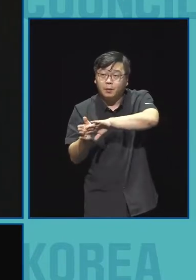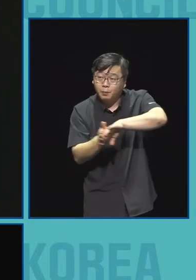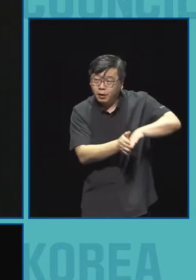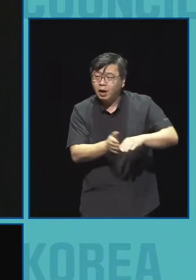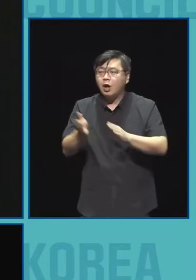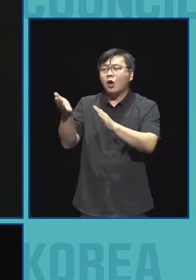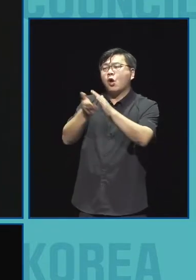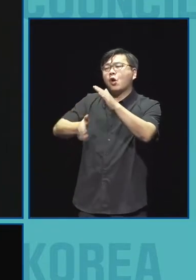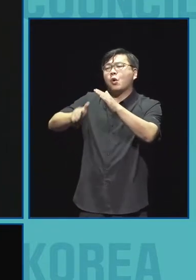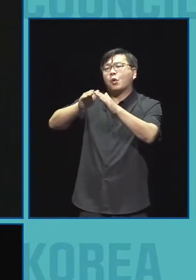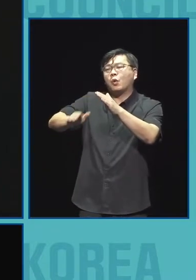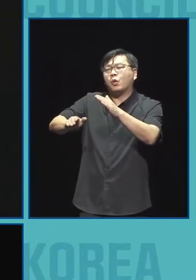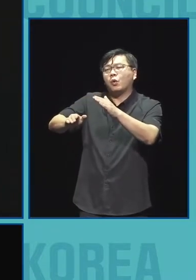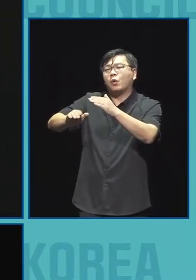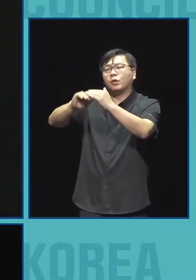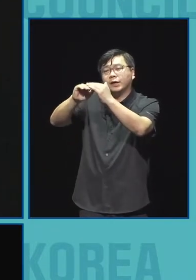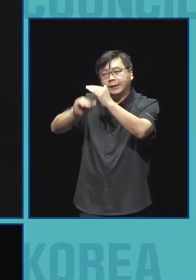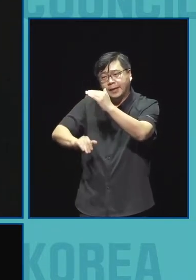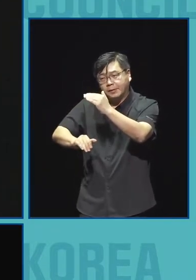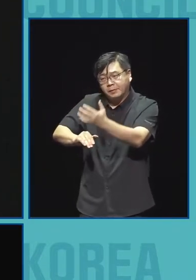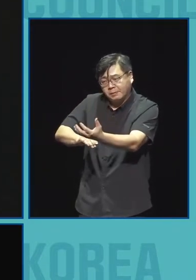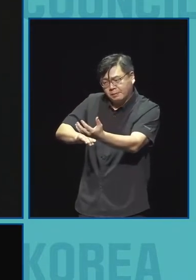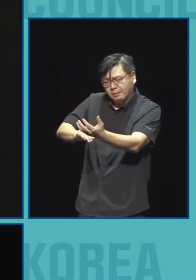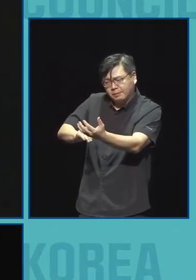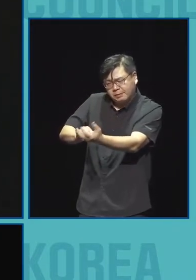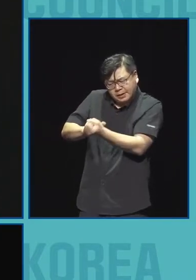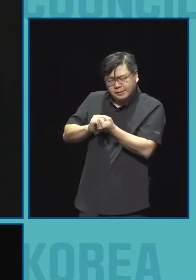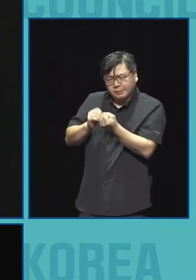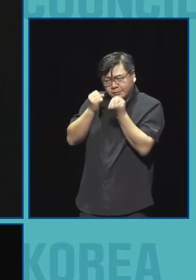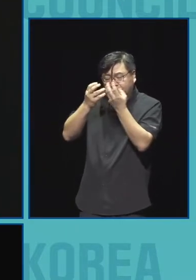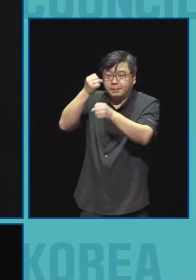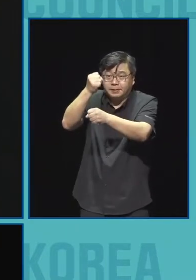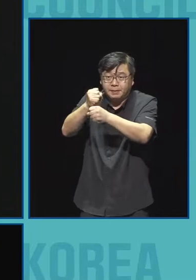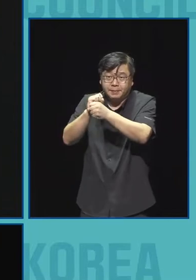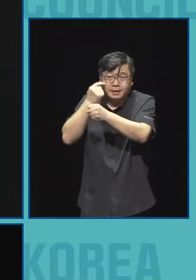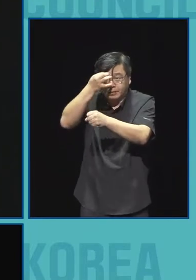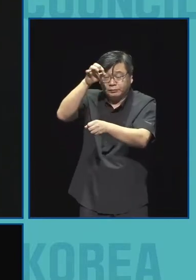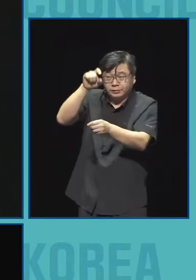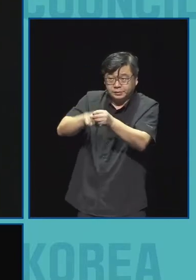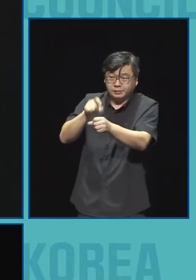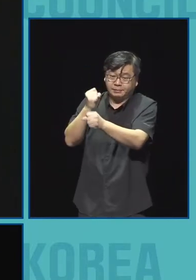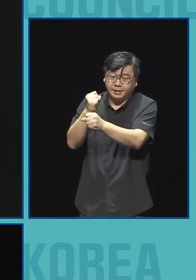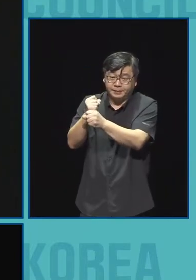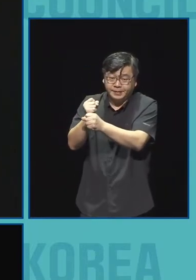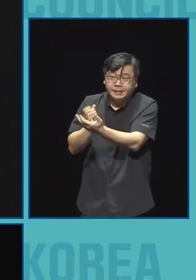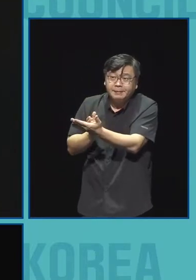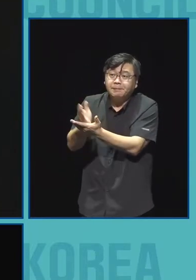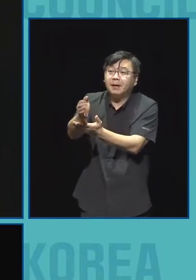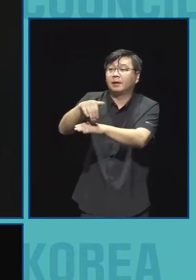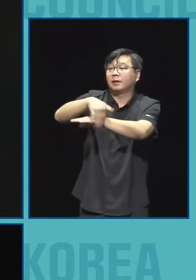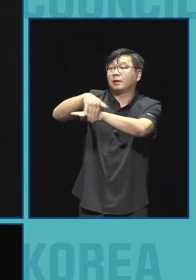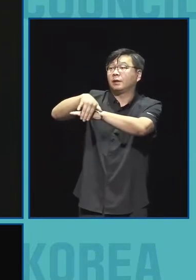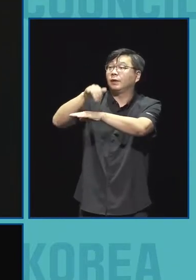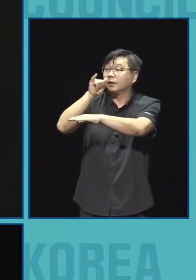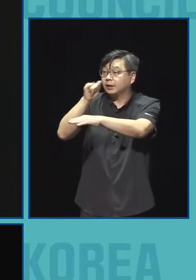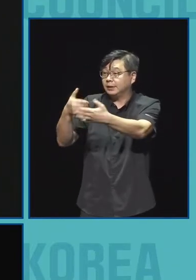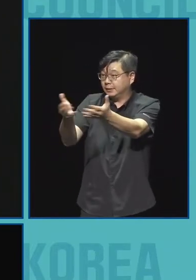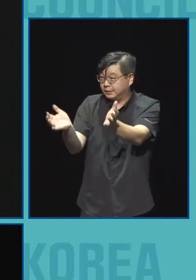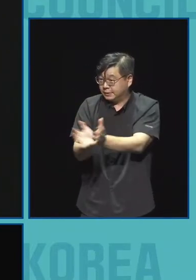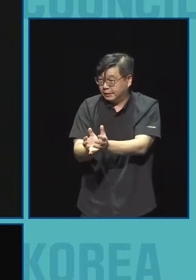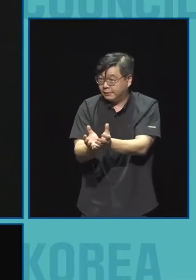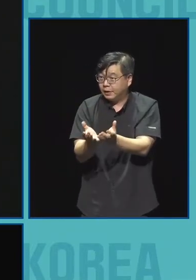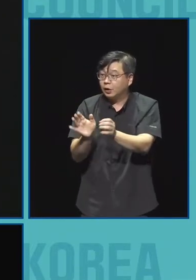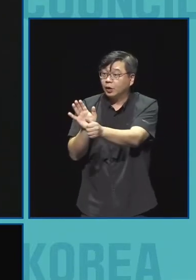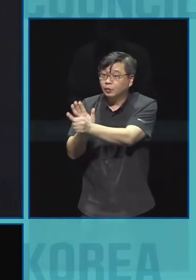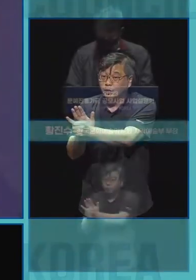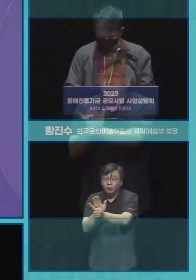주제에 대해서 창의적이고 예술적으로 접근해 보시려고 계획하시는 분들을 위해서